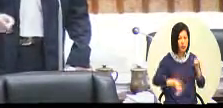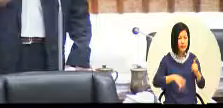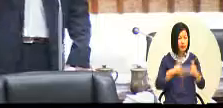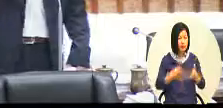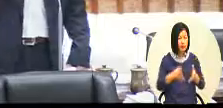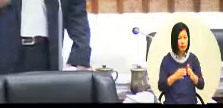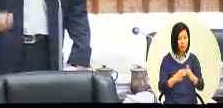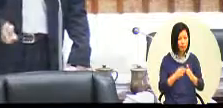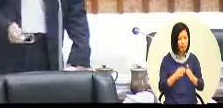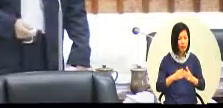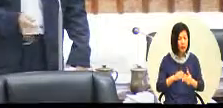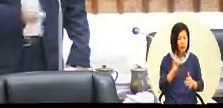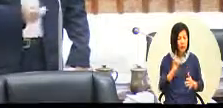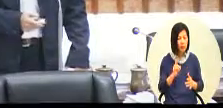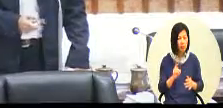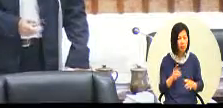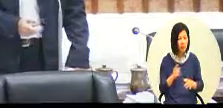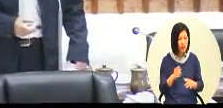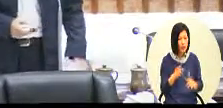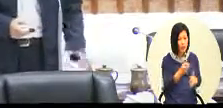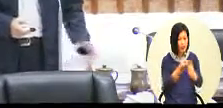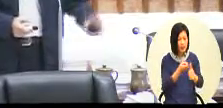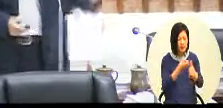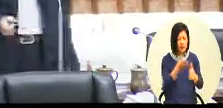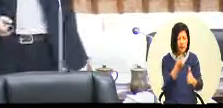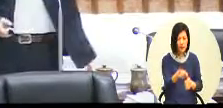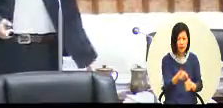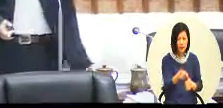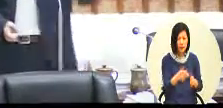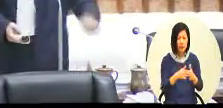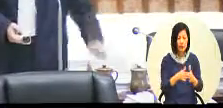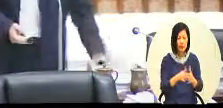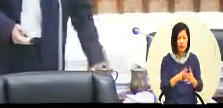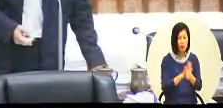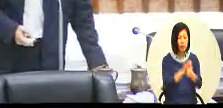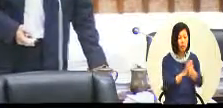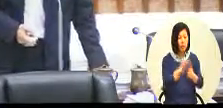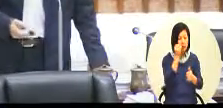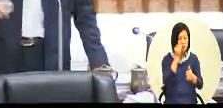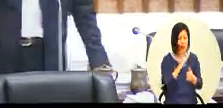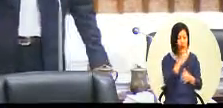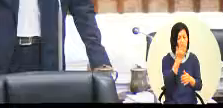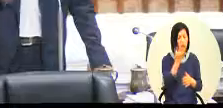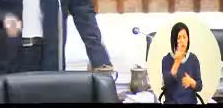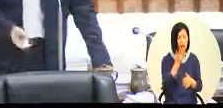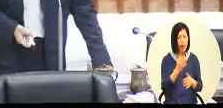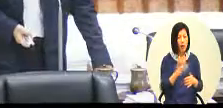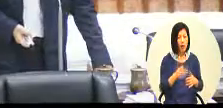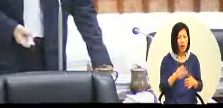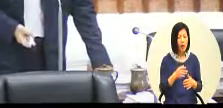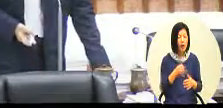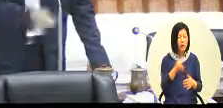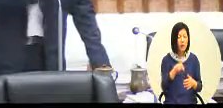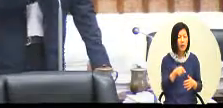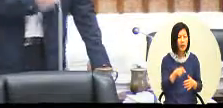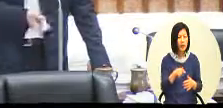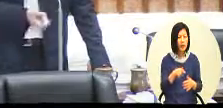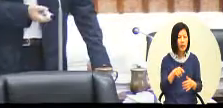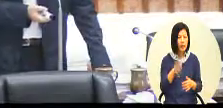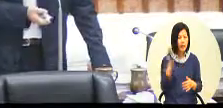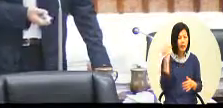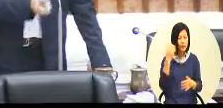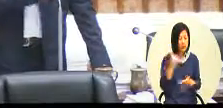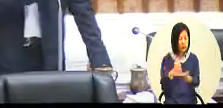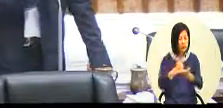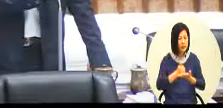亮点。这个亮点你们去想。那推动观光，我们这个观光局局长，我那天有邀请你到明德班去